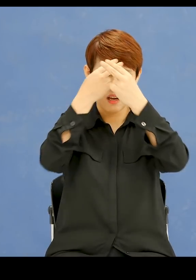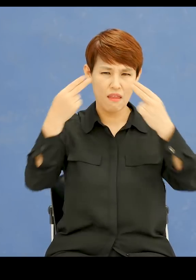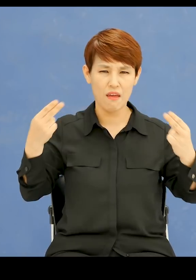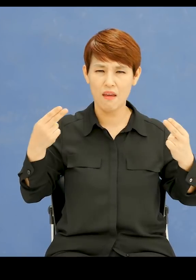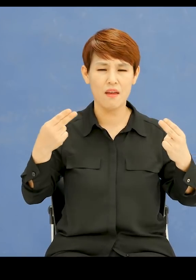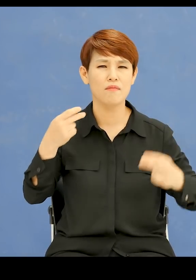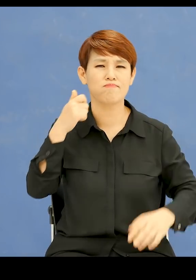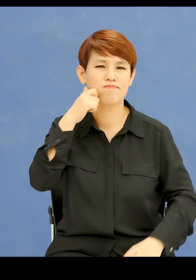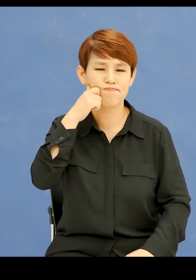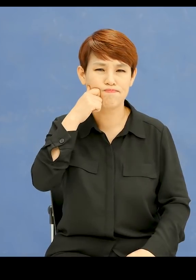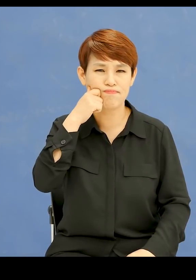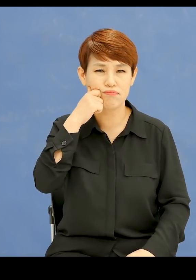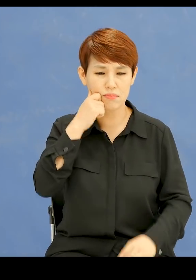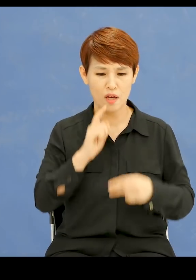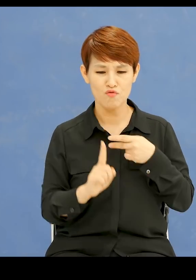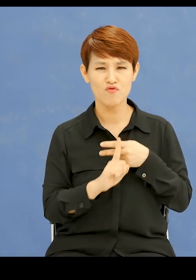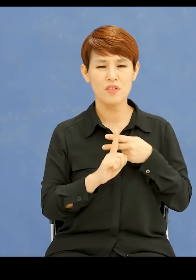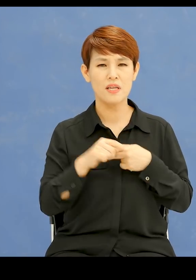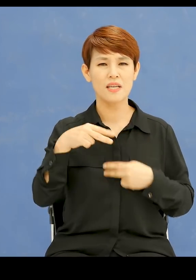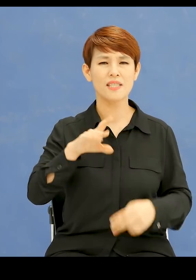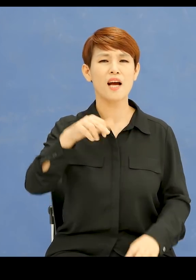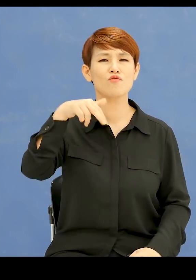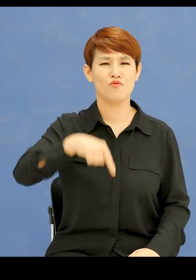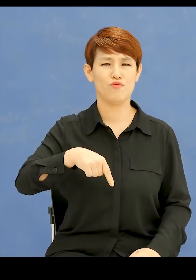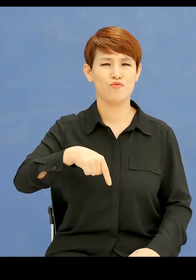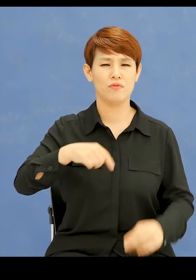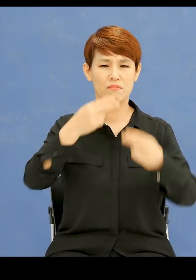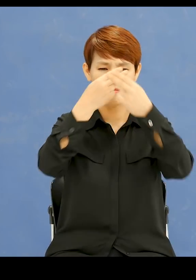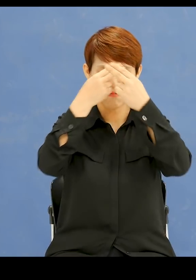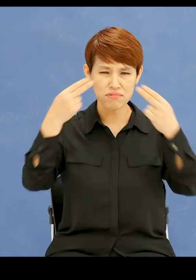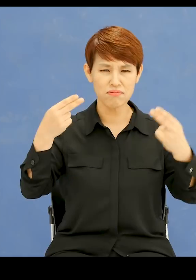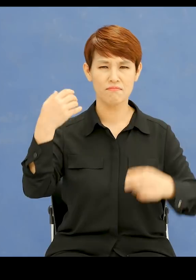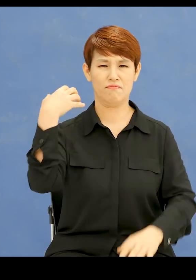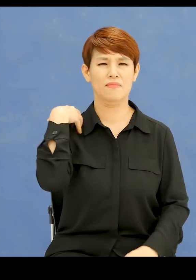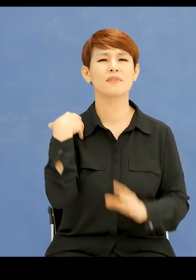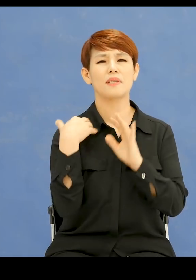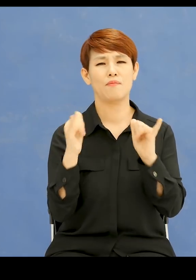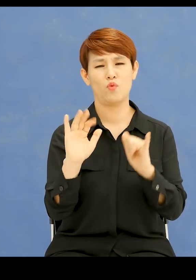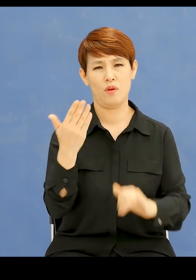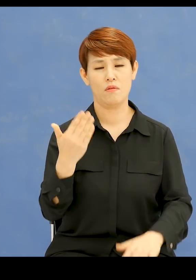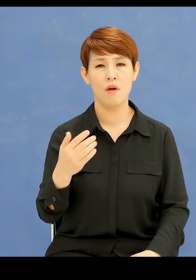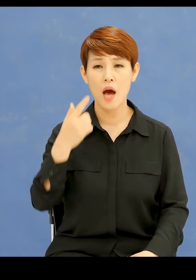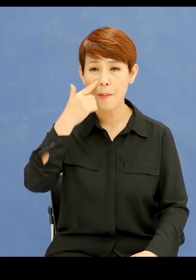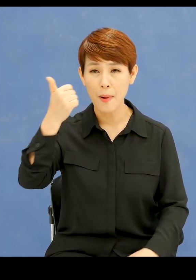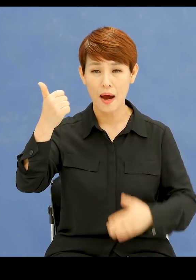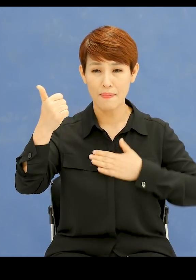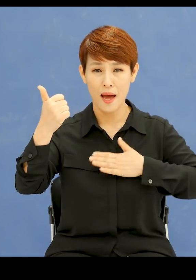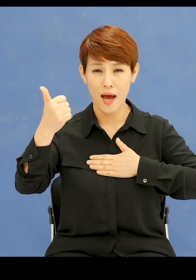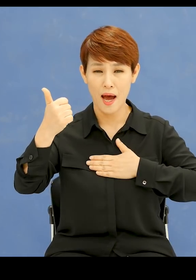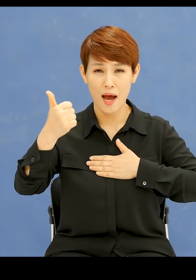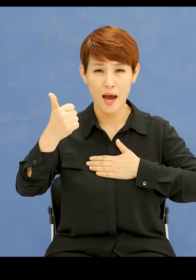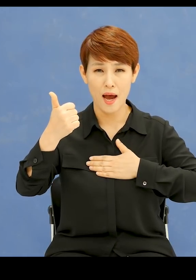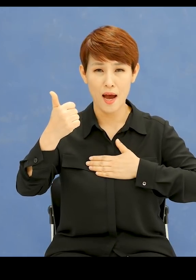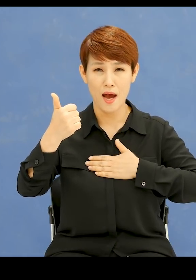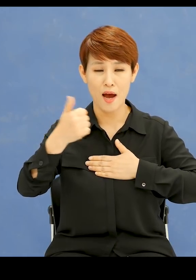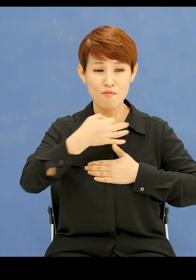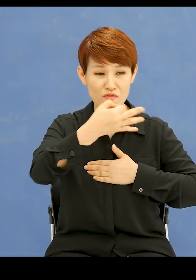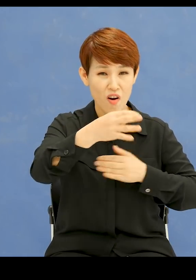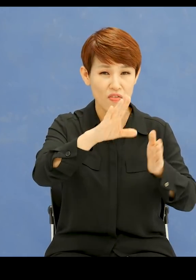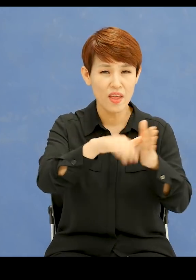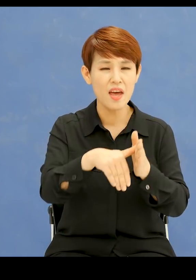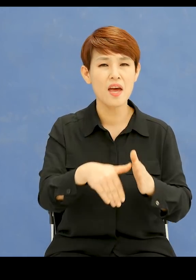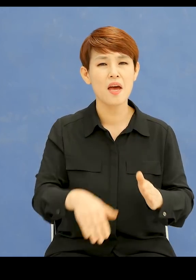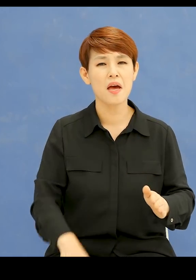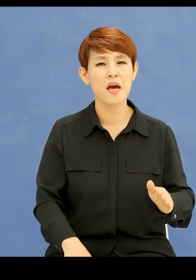1학년짜리가 이제 상주가 되는 그런 상황인데, 근데 저희 아버지가 어렸을 때부터 저를 부를 때